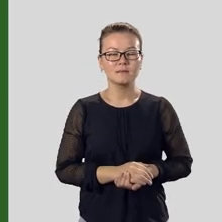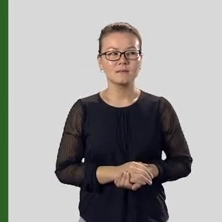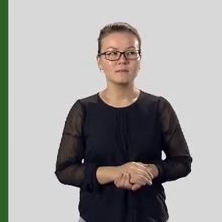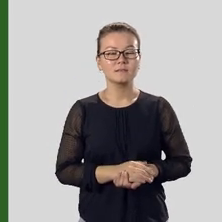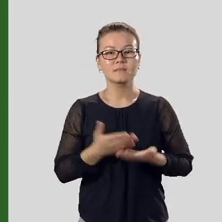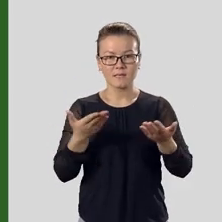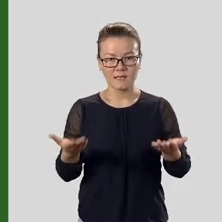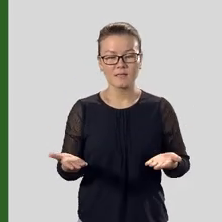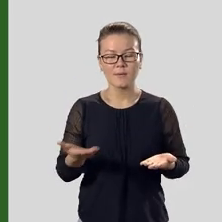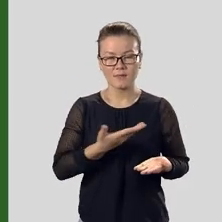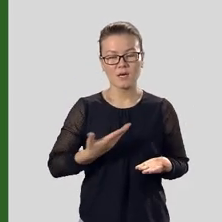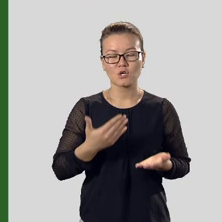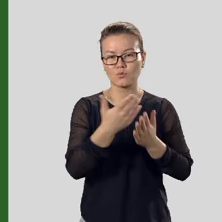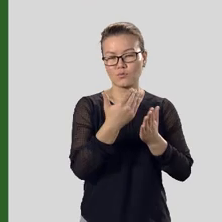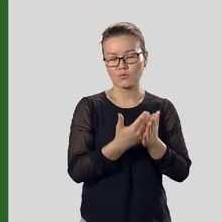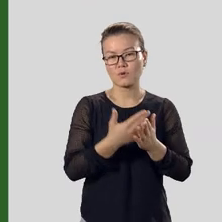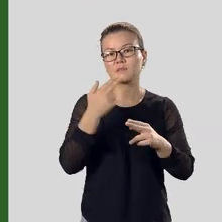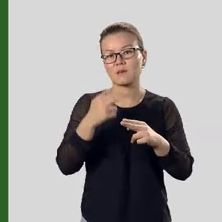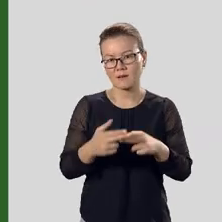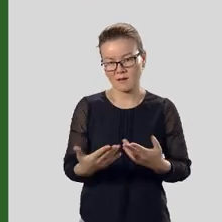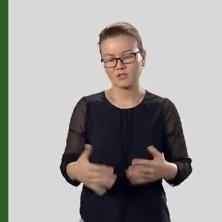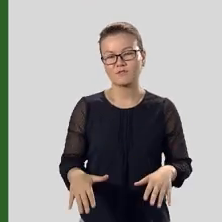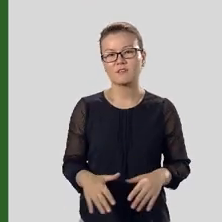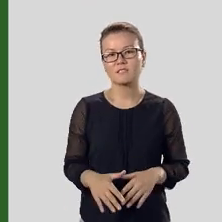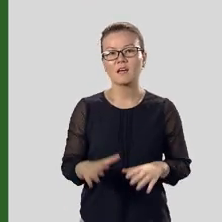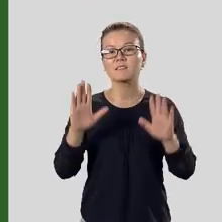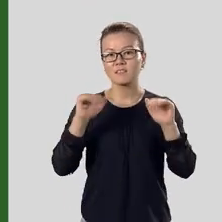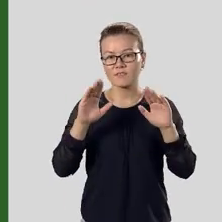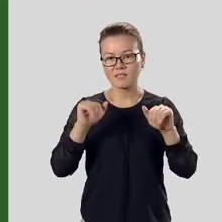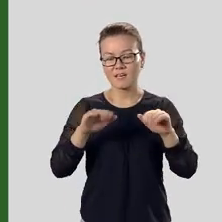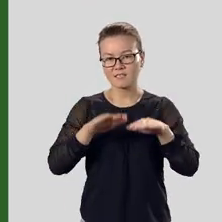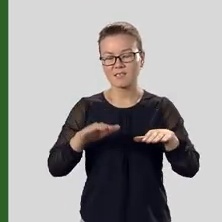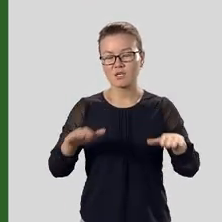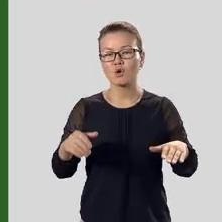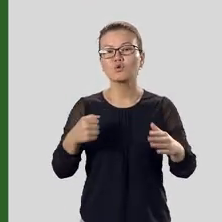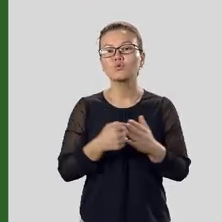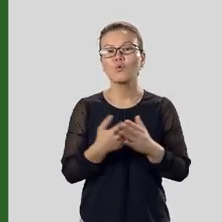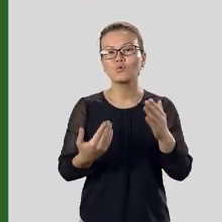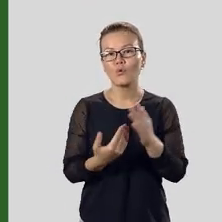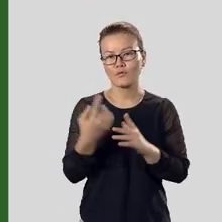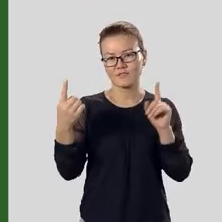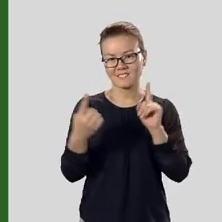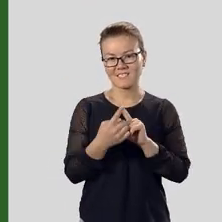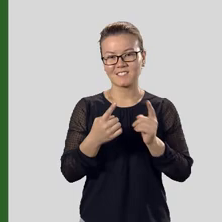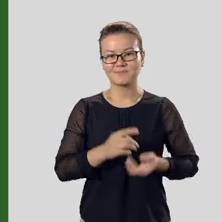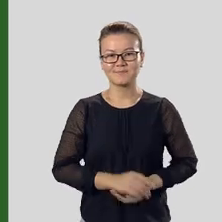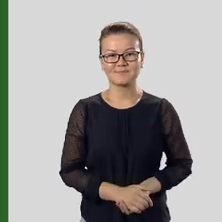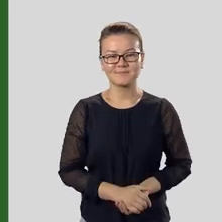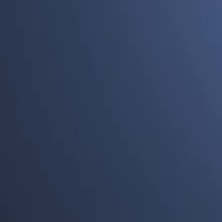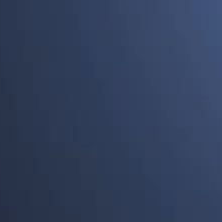На этом наш урок подошел к концу. До свидания, ребята, до новых встреч!